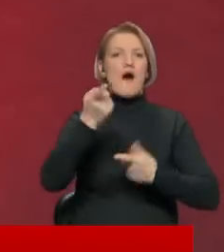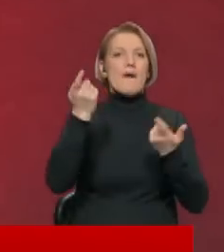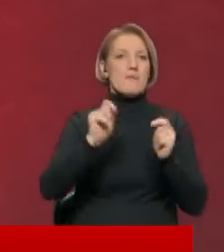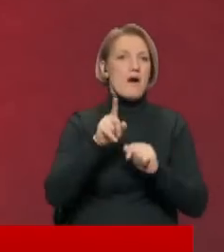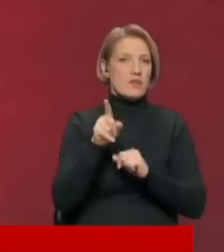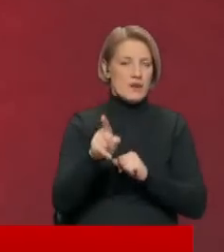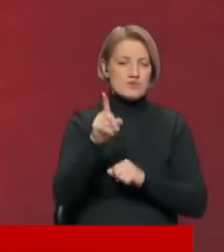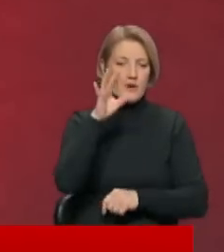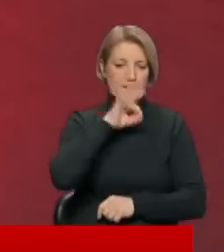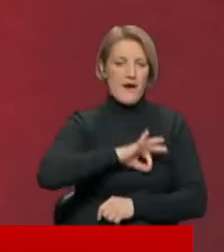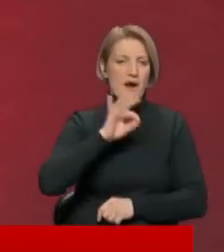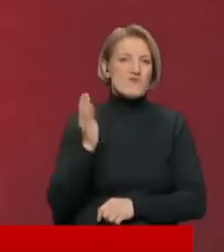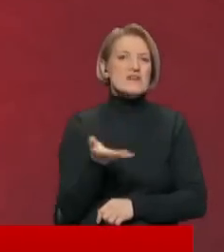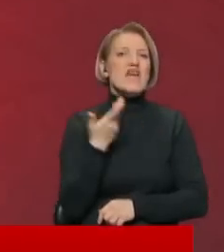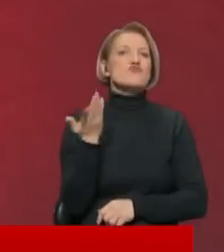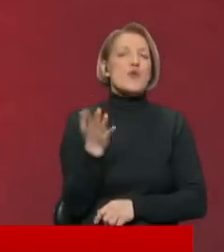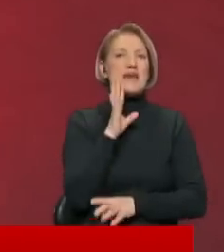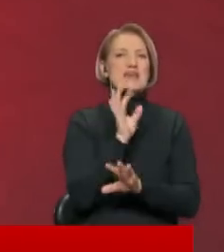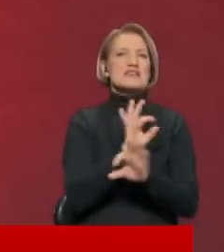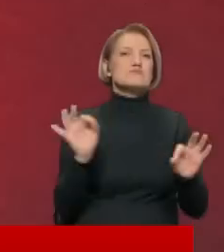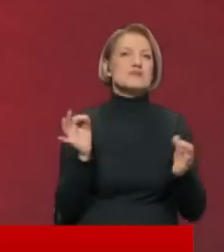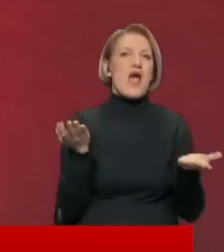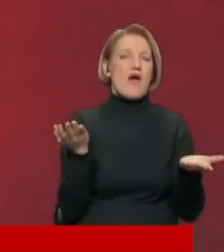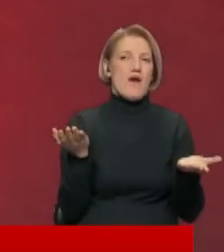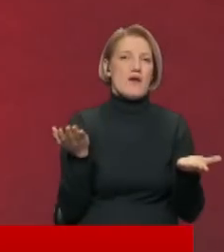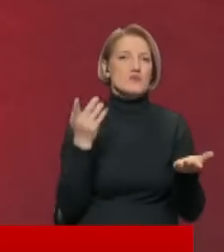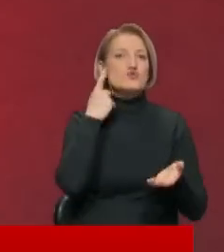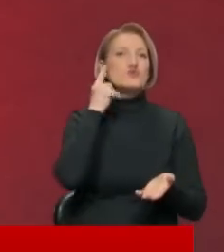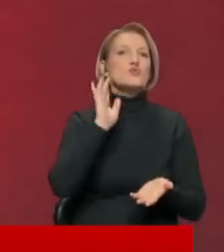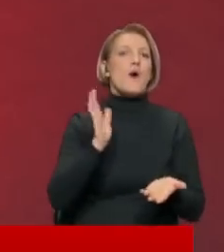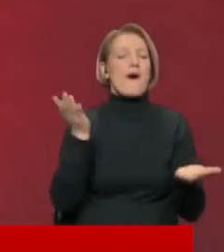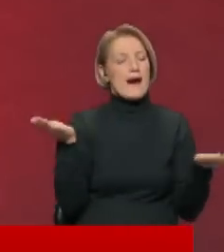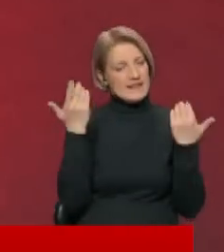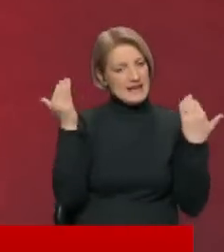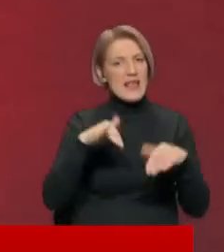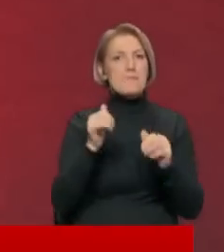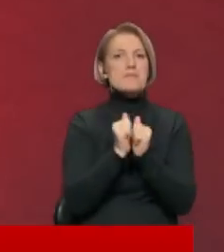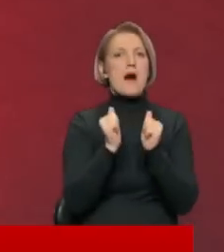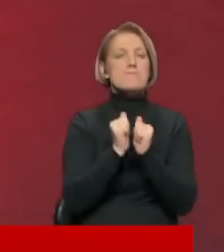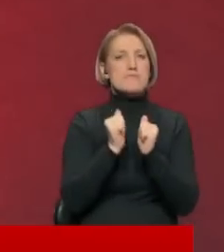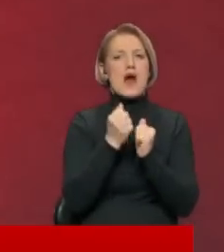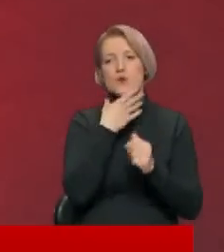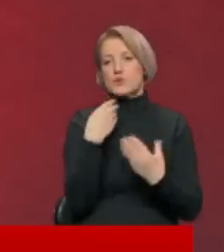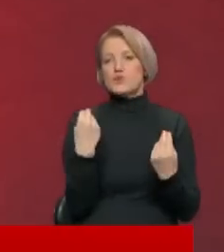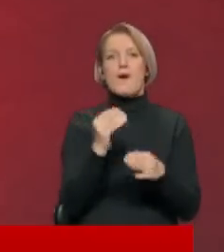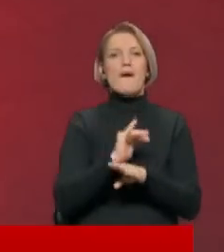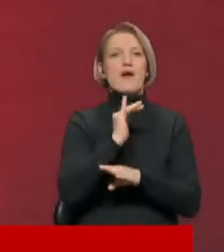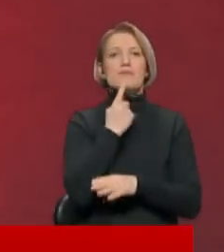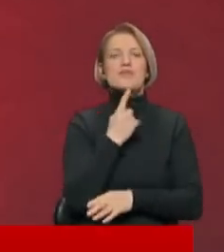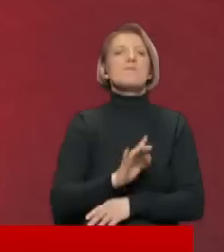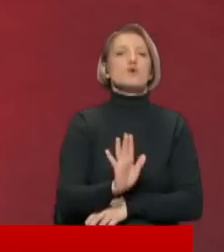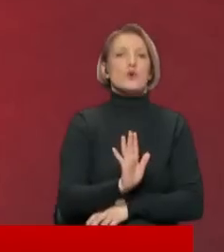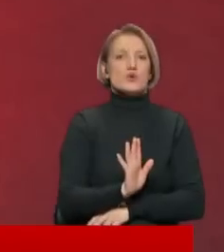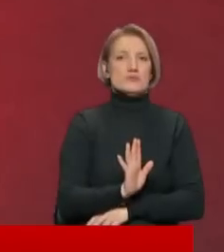buradaki kardan da vazgeçmek kimseyi yaşatmıyor düşünmüyor Hadi gelin yaşayalım güzel bir şekilde yaşayalım demiyor